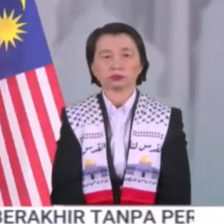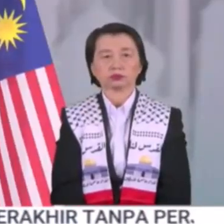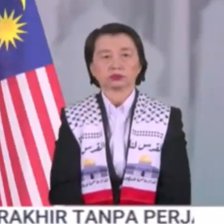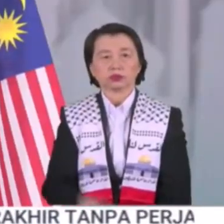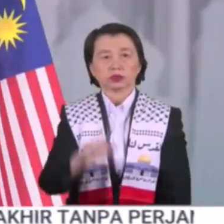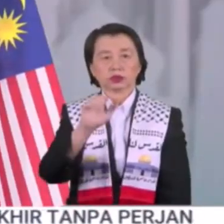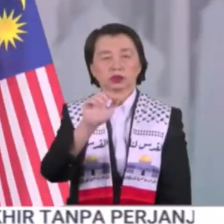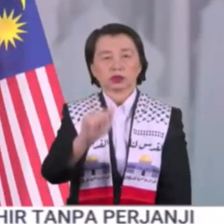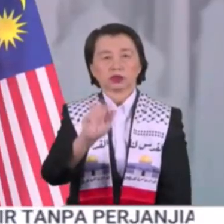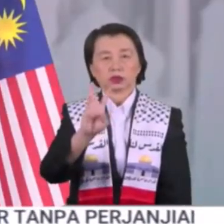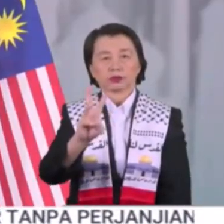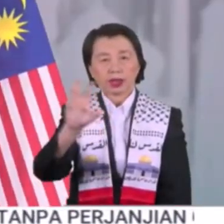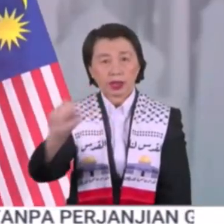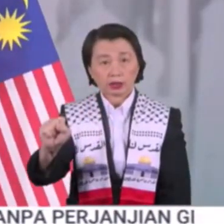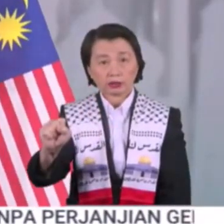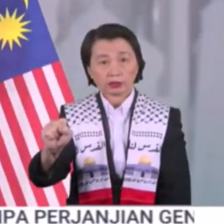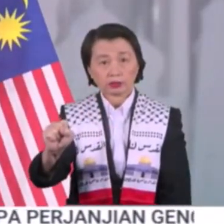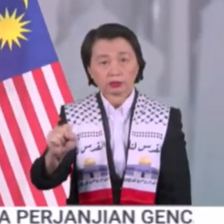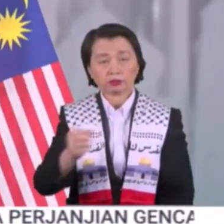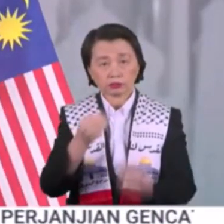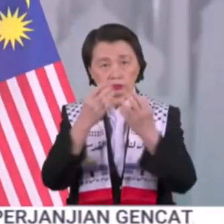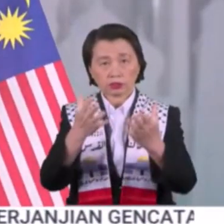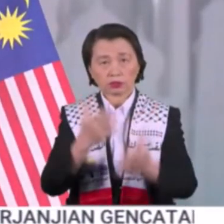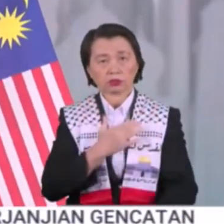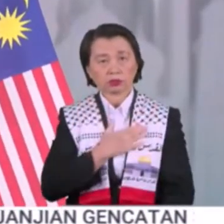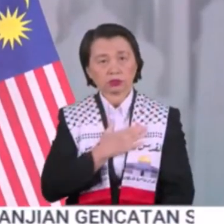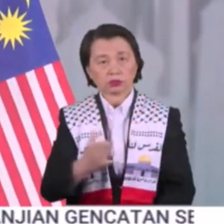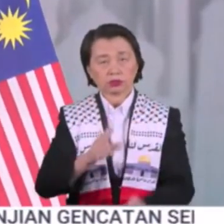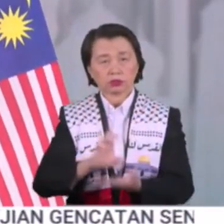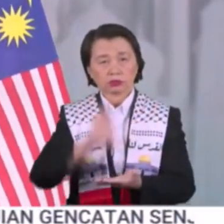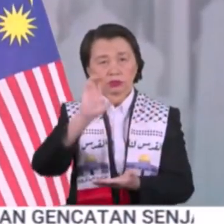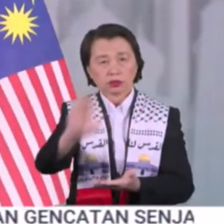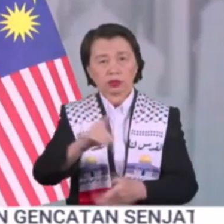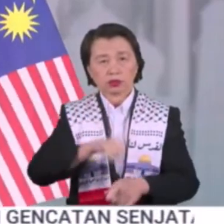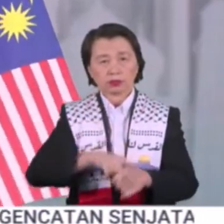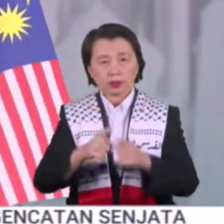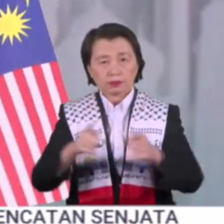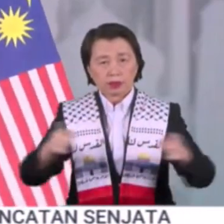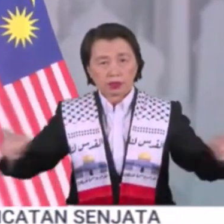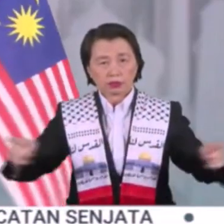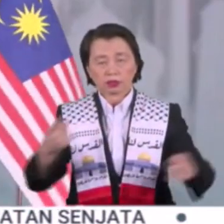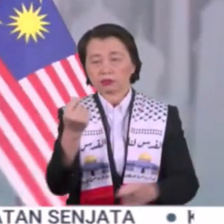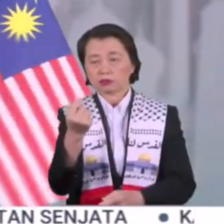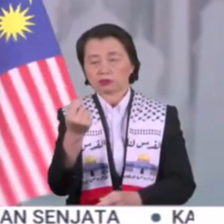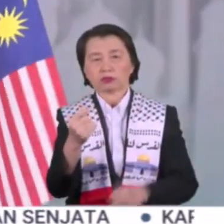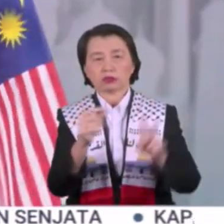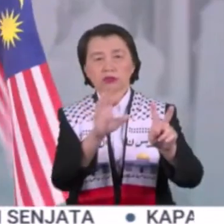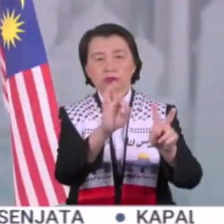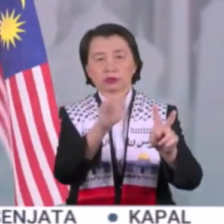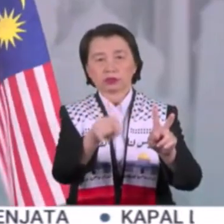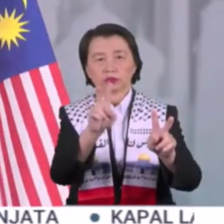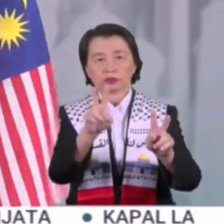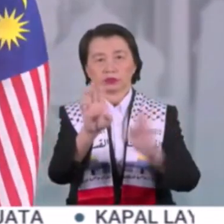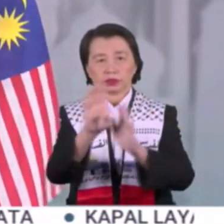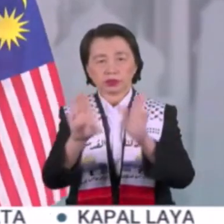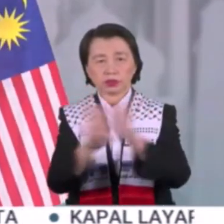Amazon web Services aws mengumumkan komitmen pelaburan jangka panjang berjumlah